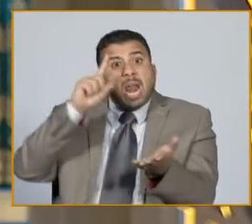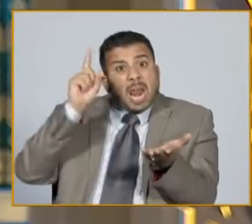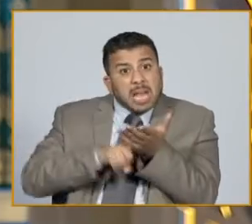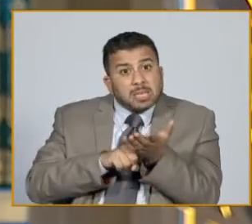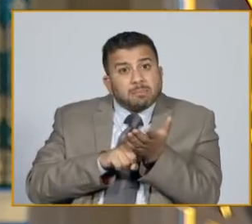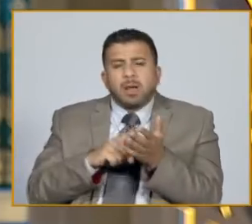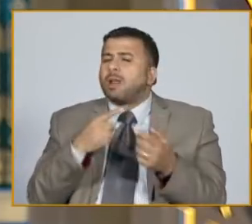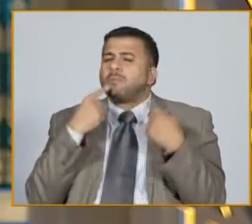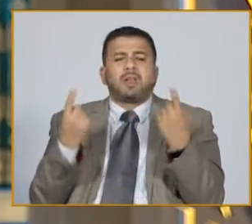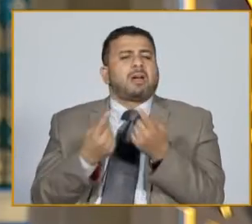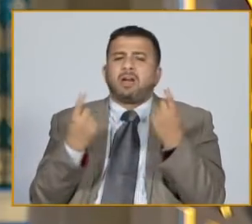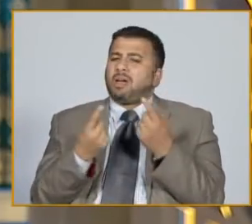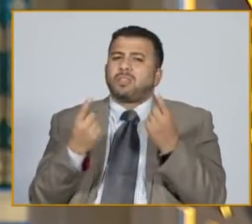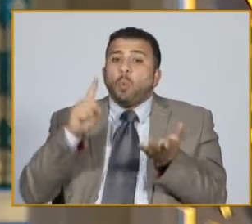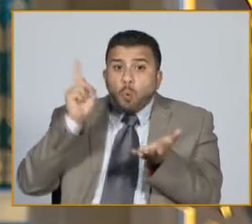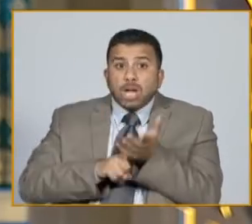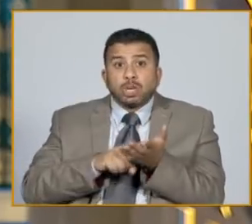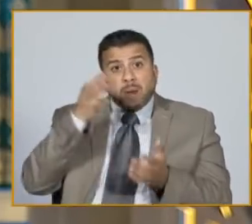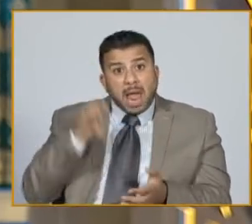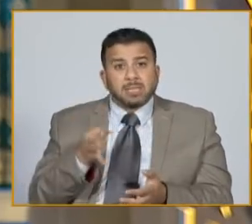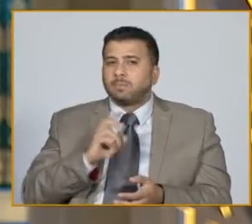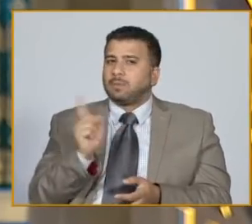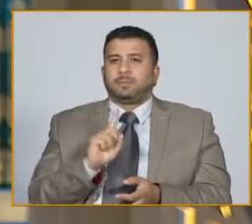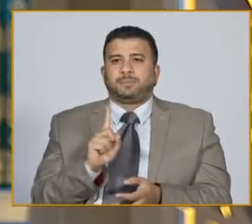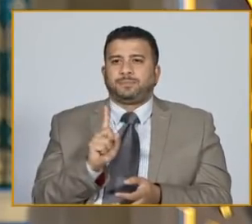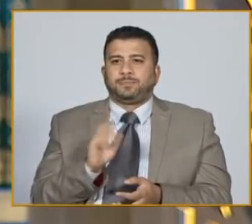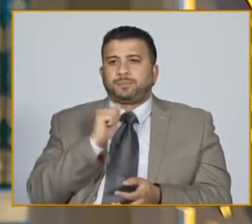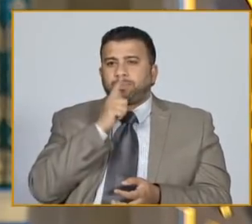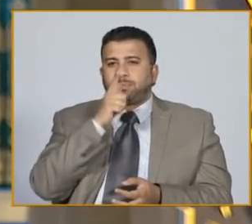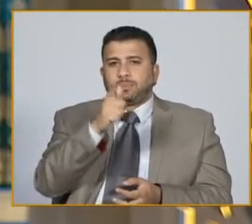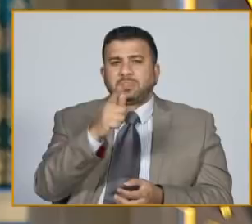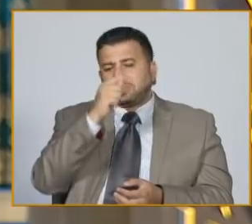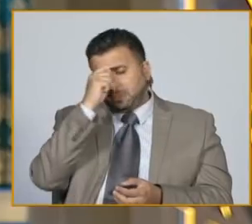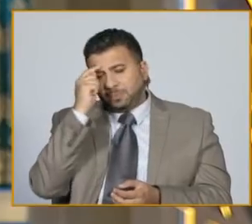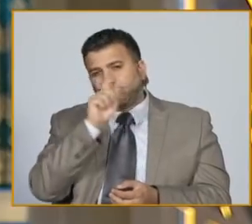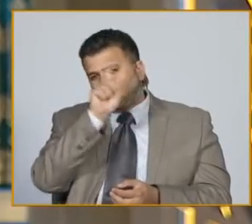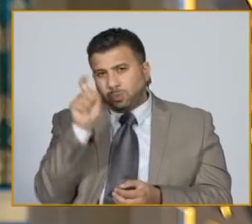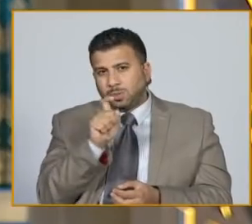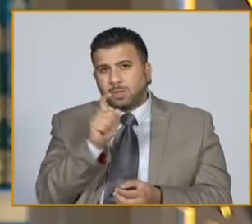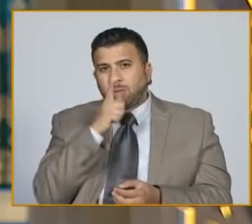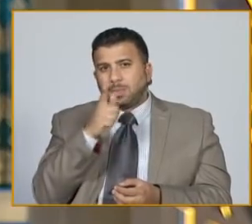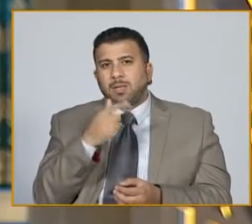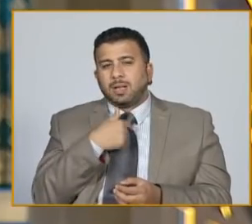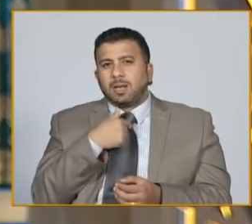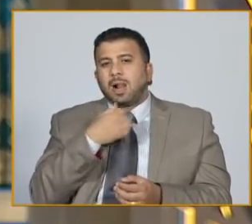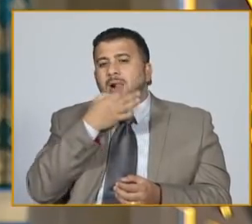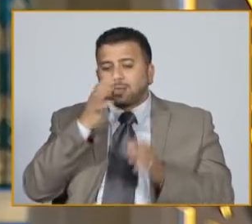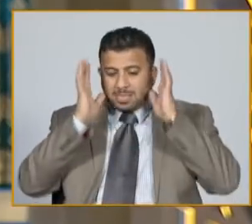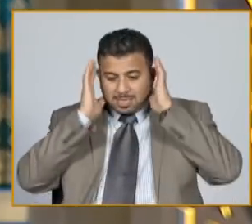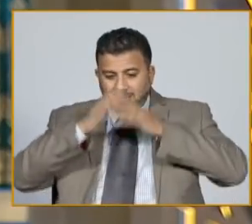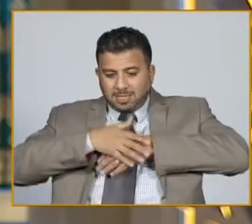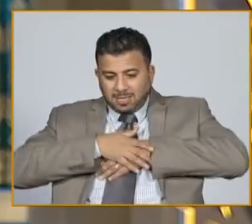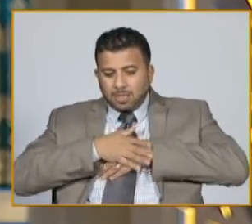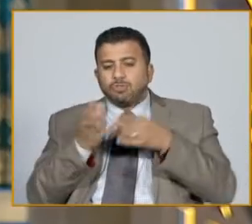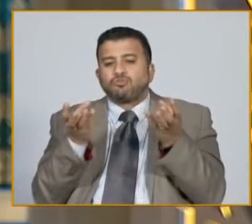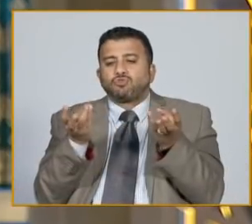فيك. أم أحمد من سوريا تقول بالنسبة للإنسان إذا أذكار الصلاة، أذكار الصلاة،